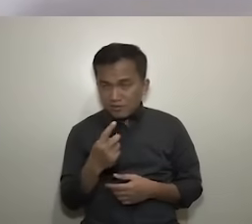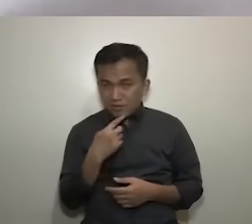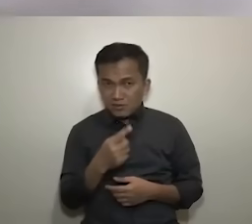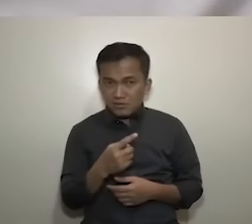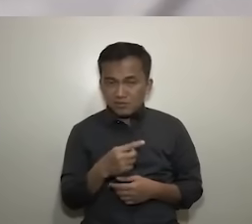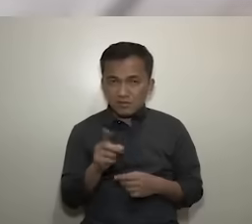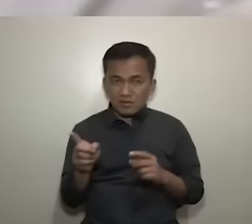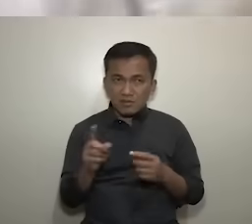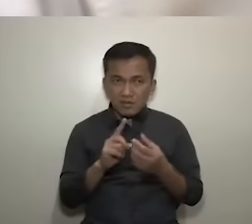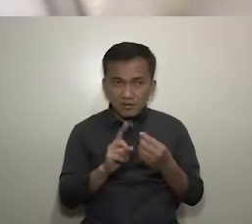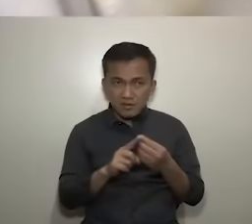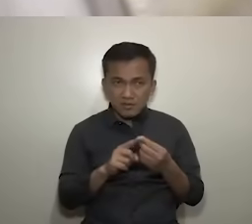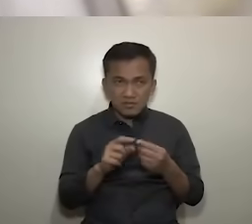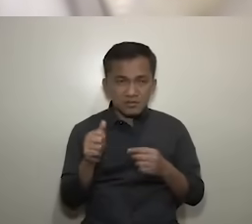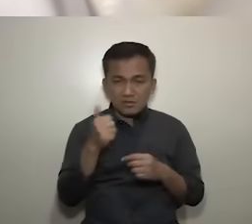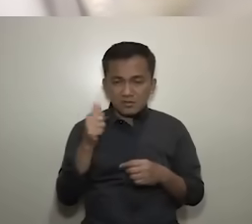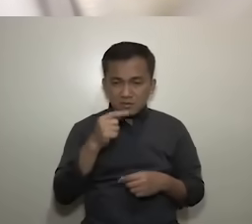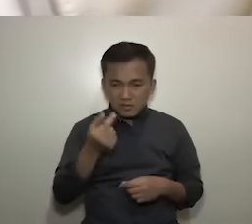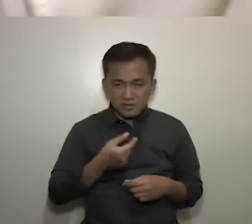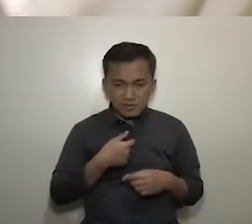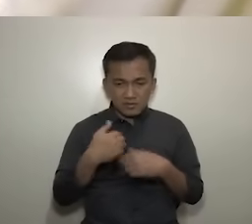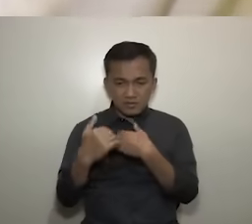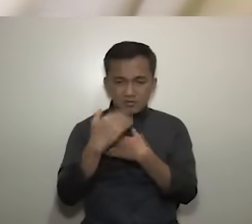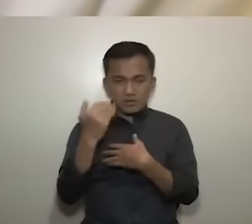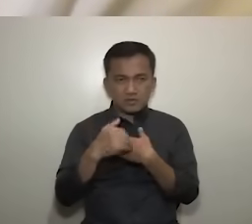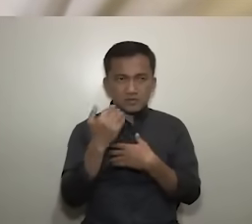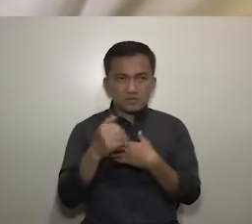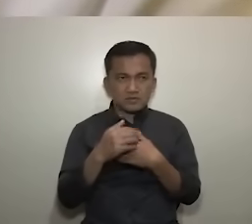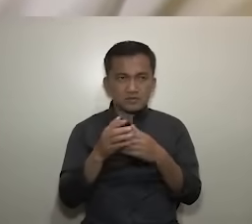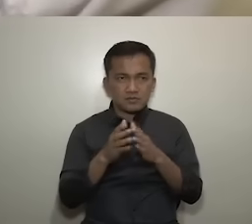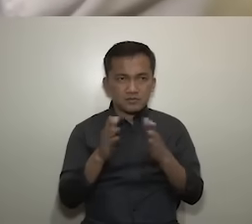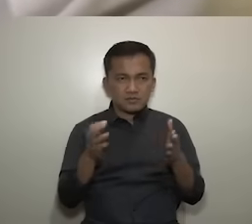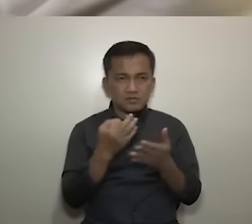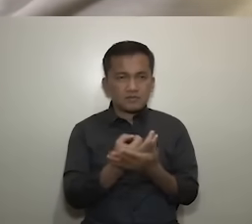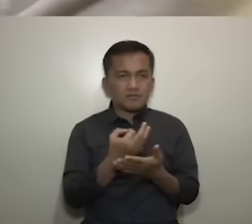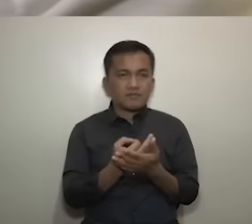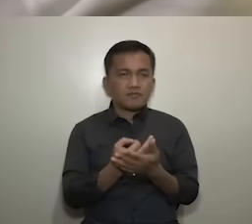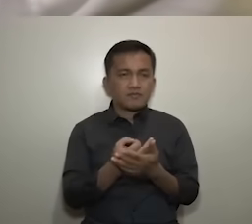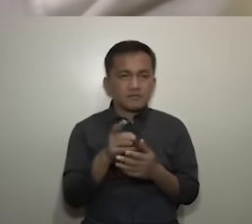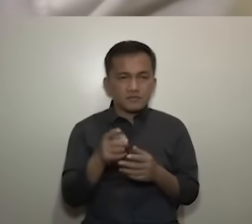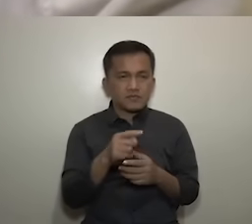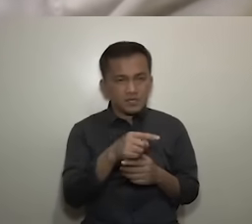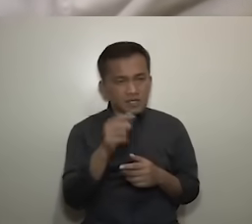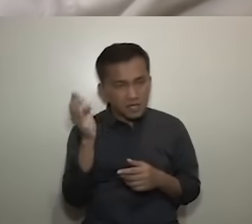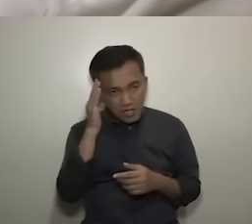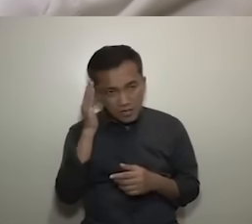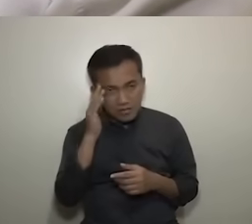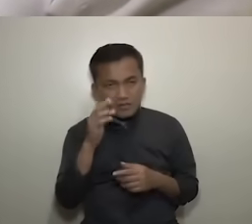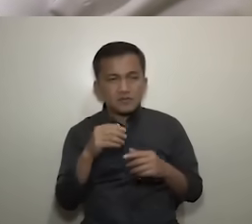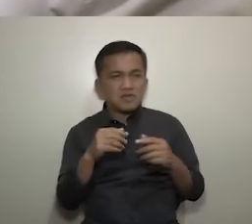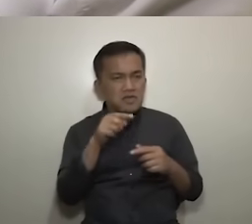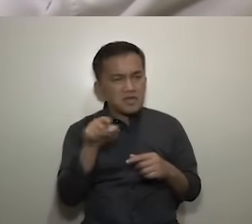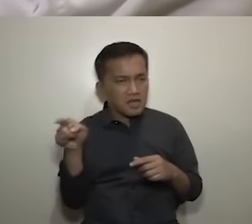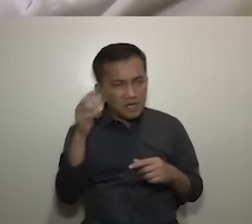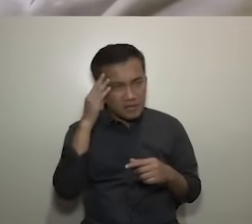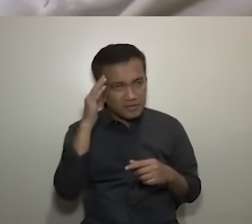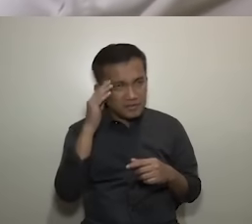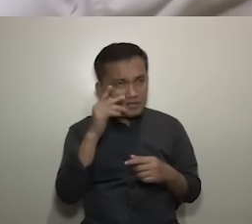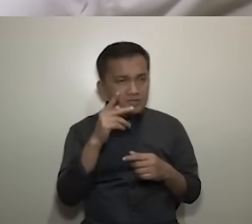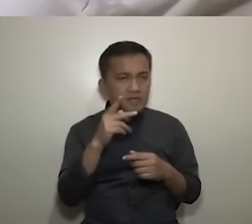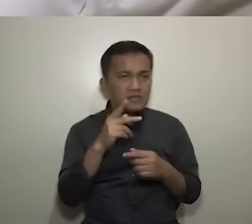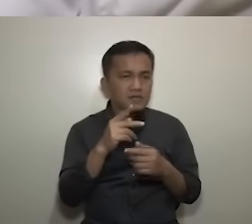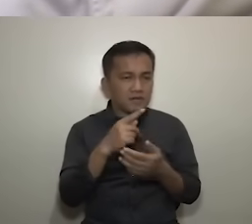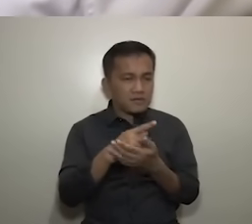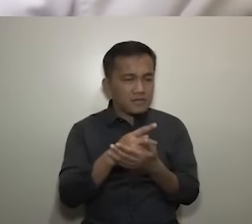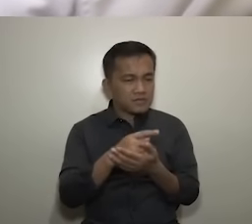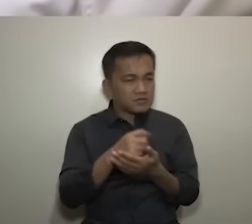papasok. Yung mga ibang guest ko nagpapadala sa akin kung gaano kalaking pera. At alam niya niya, sir? Alam niya. Siya po may hawak ng passbook ko. Hindi po kami